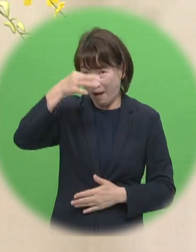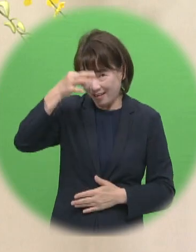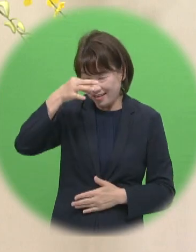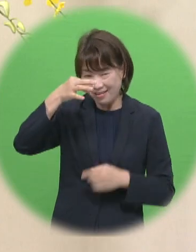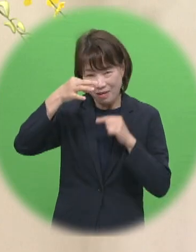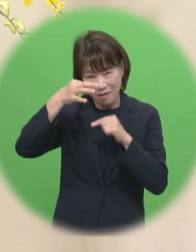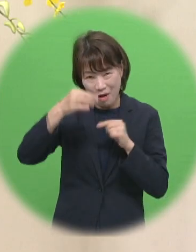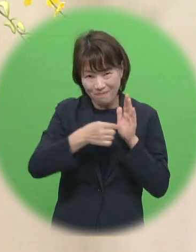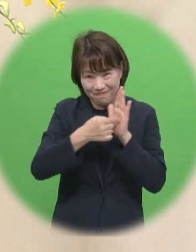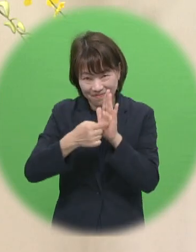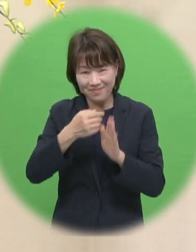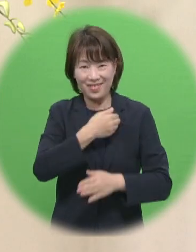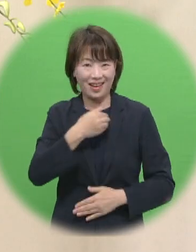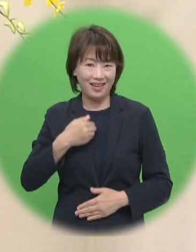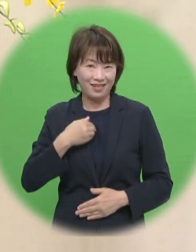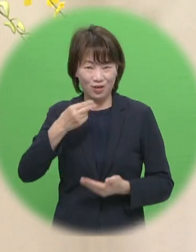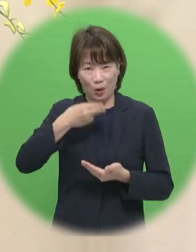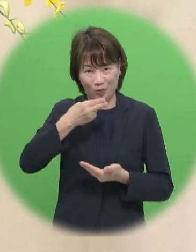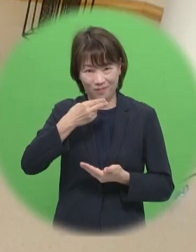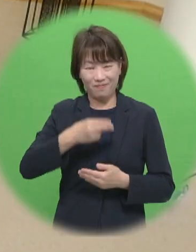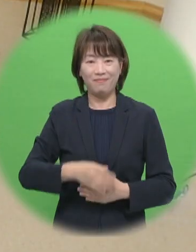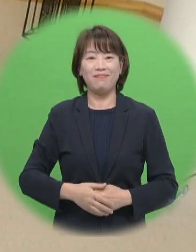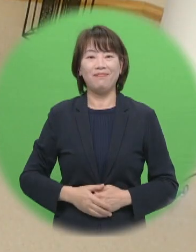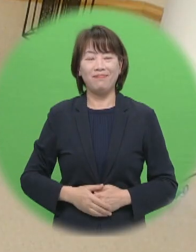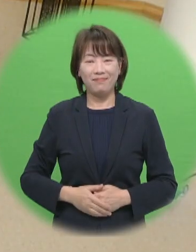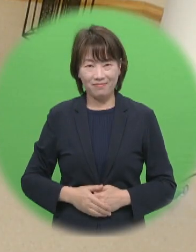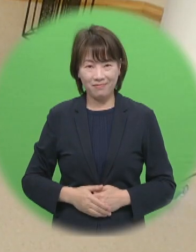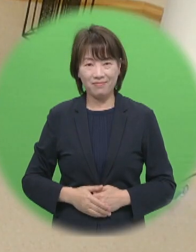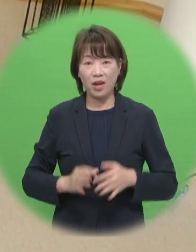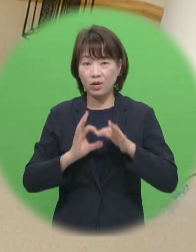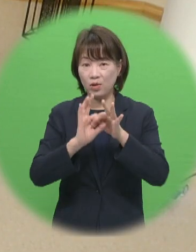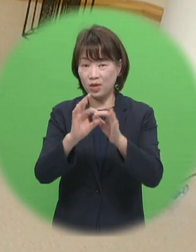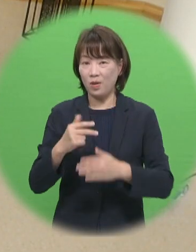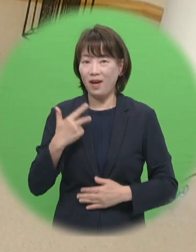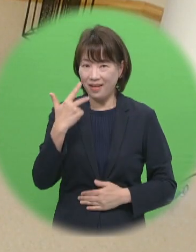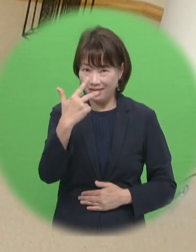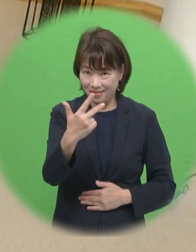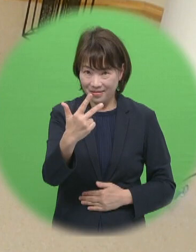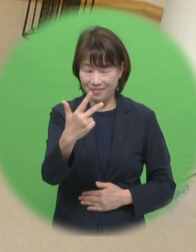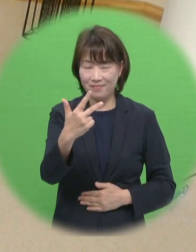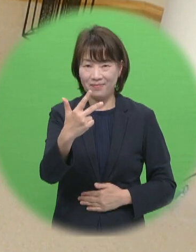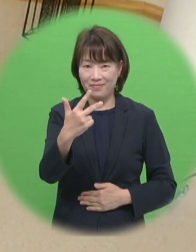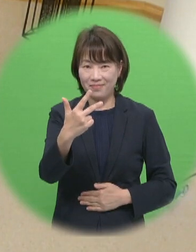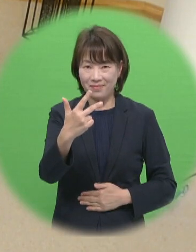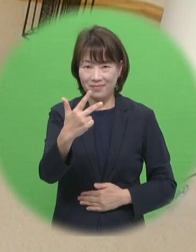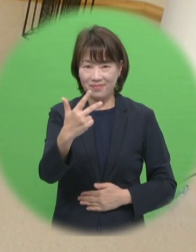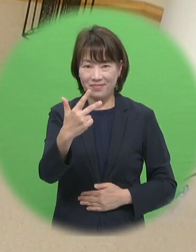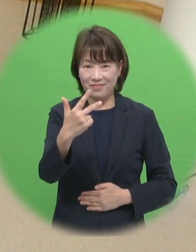を表現しているものだと思ってます。 この続きはまた来週です。